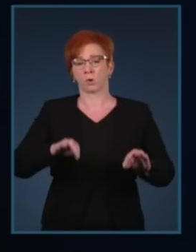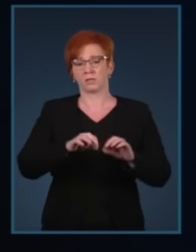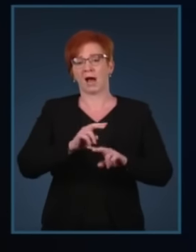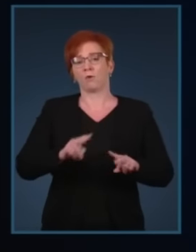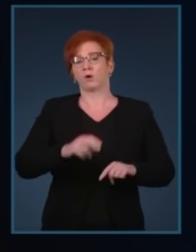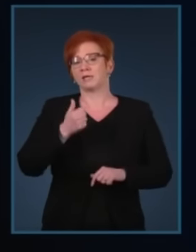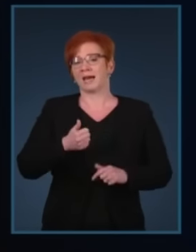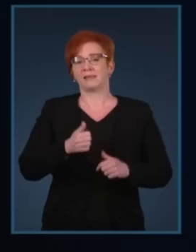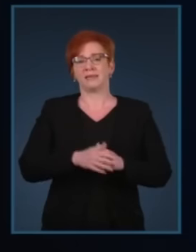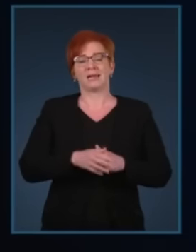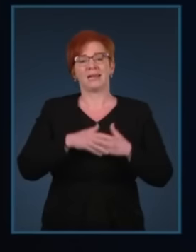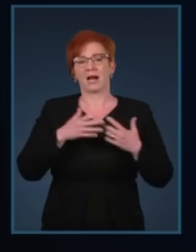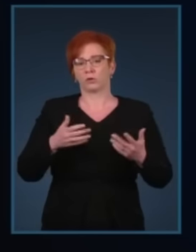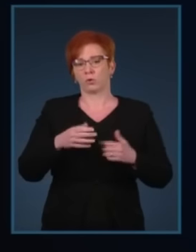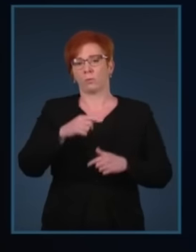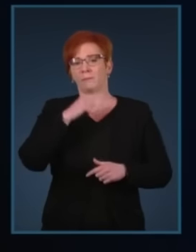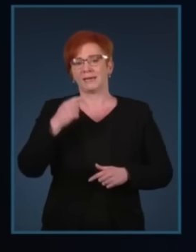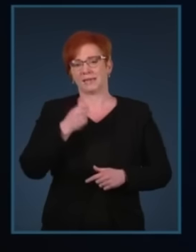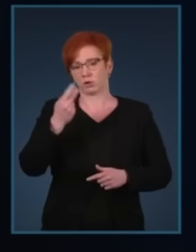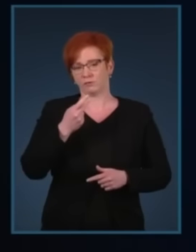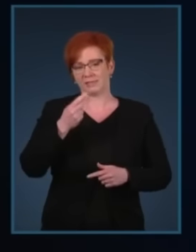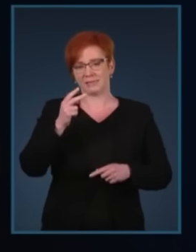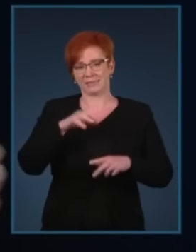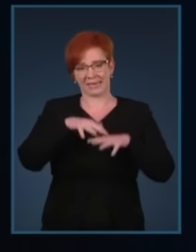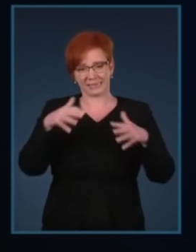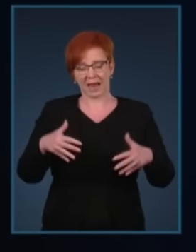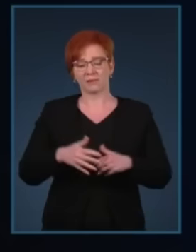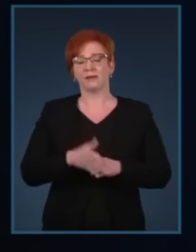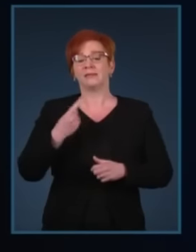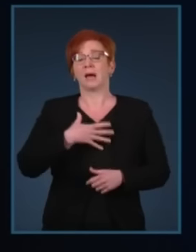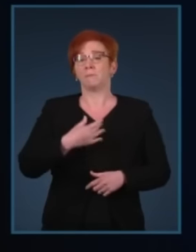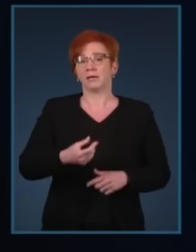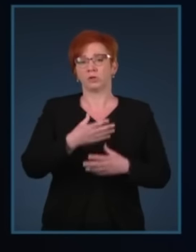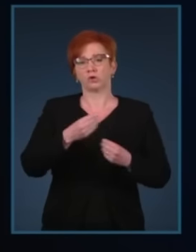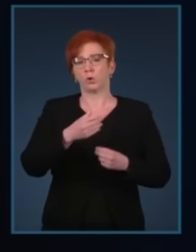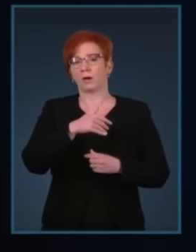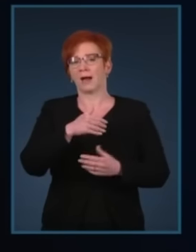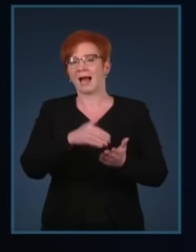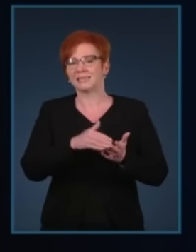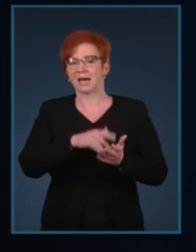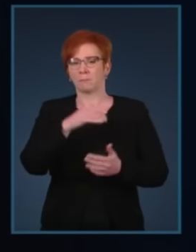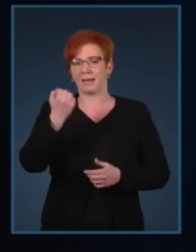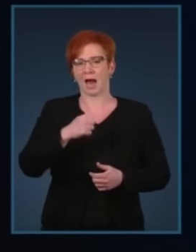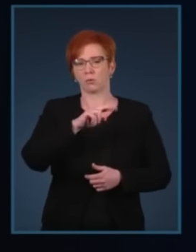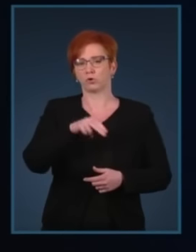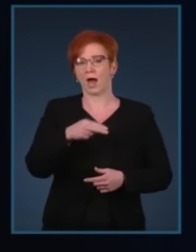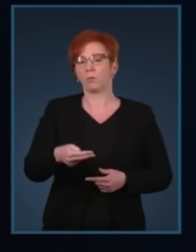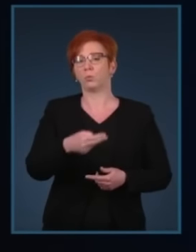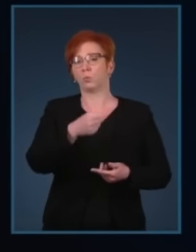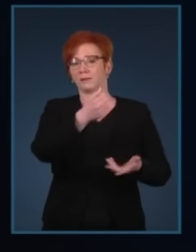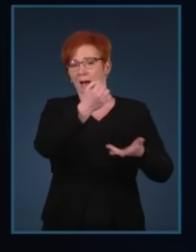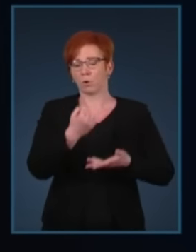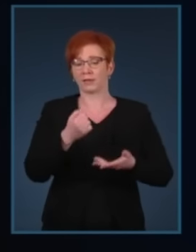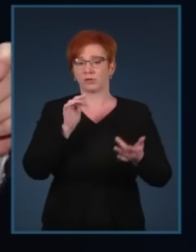európai édesvízkészlet, de mégis a sok ezer milliárdnyi EU-s támogatás ellenére, hogy lehet az, hogy